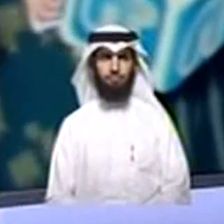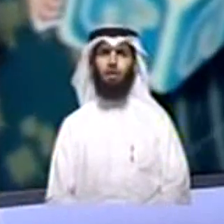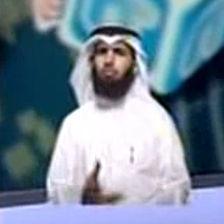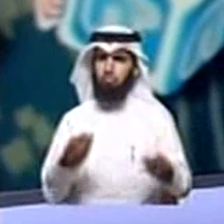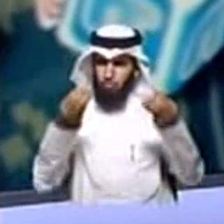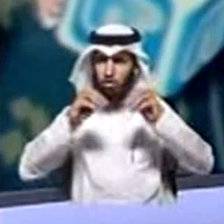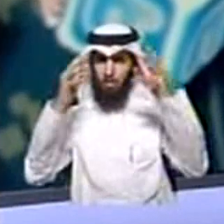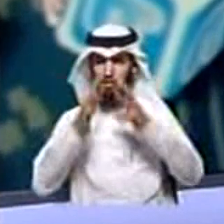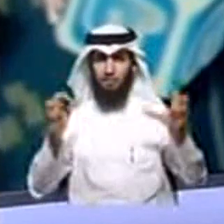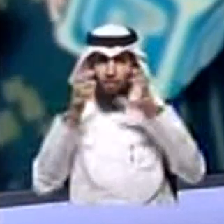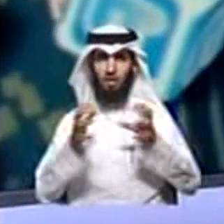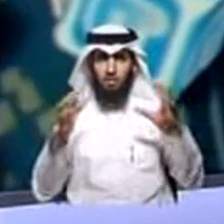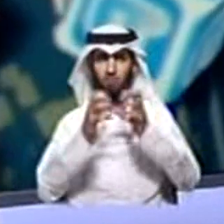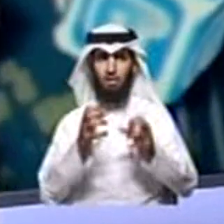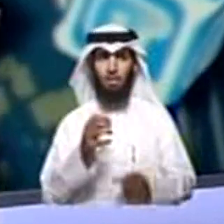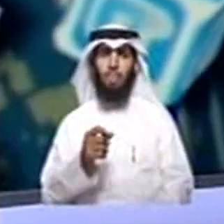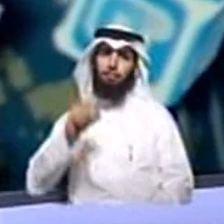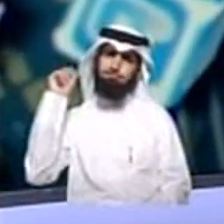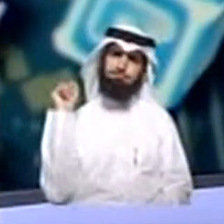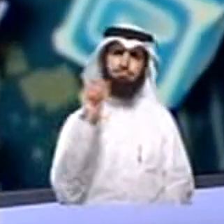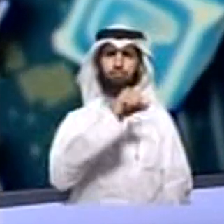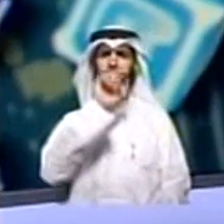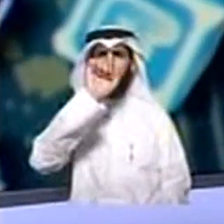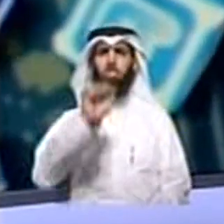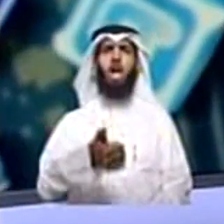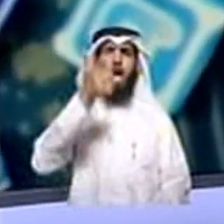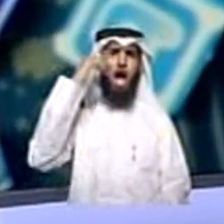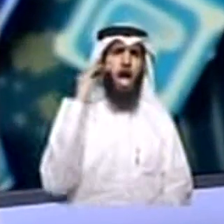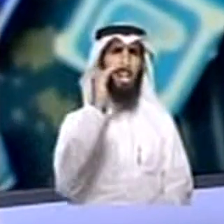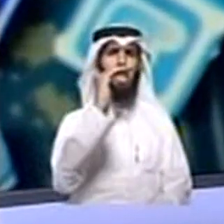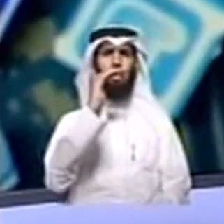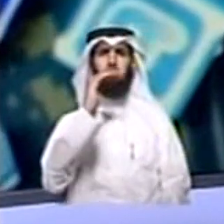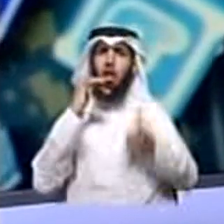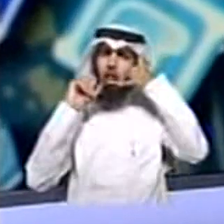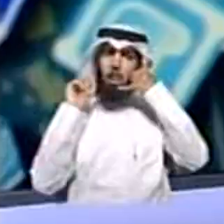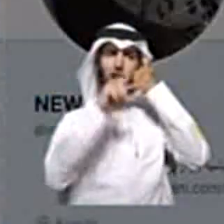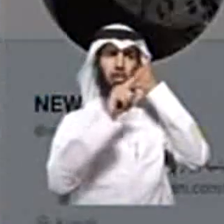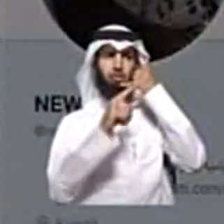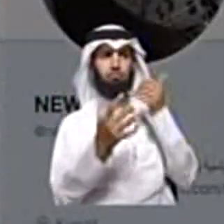وللمزيد من التفاصيل كان لنا اتصال مع البطل اللاعب صالح الحداد، والذي أفاد بالتالي.